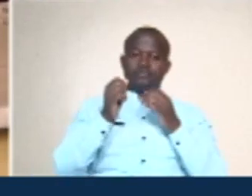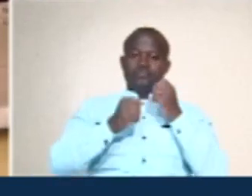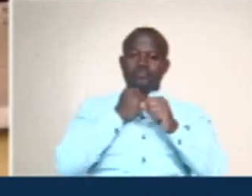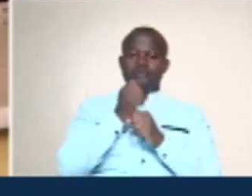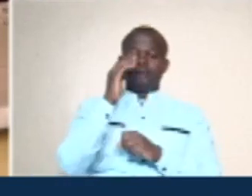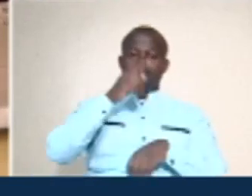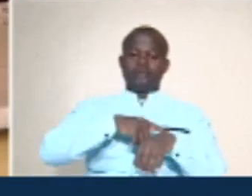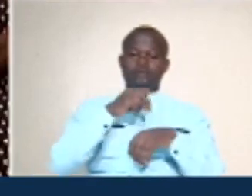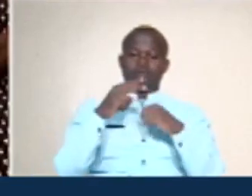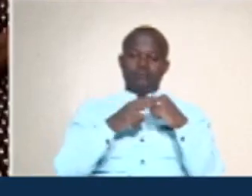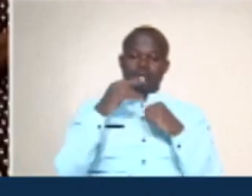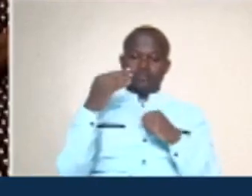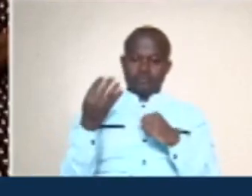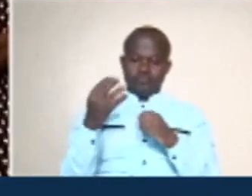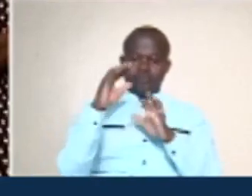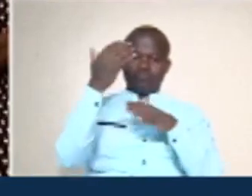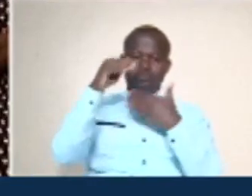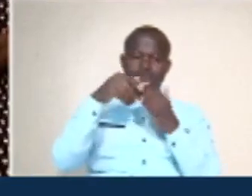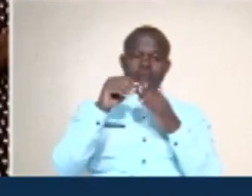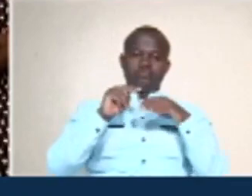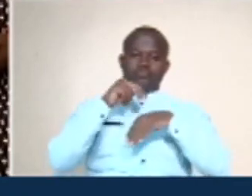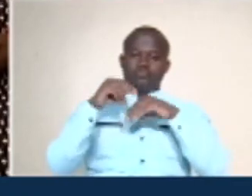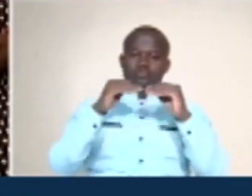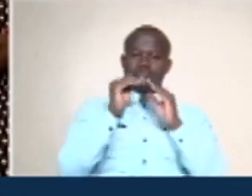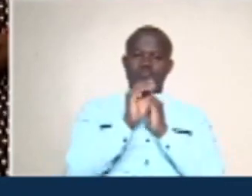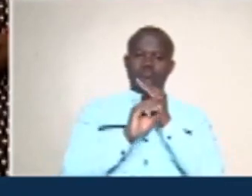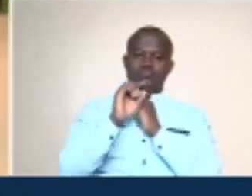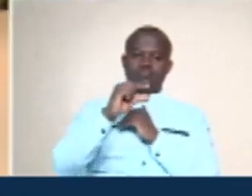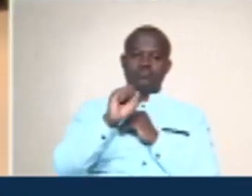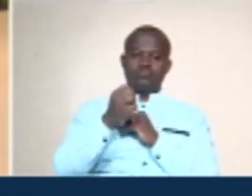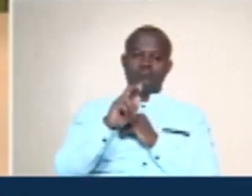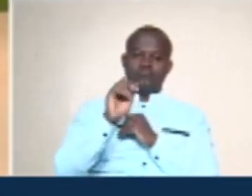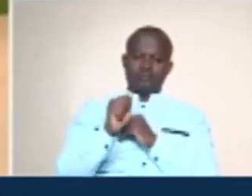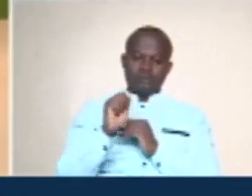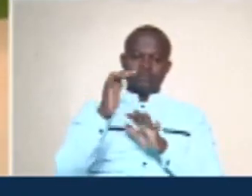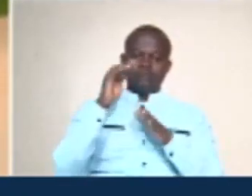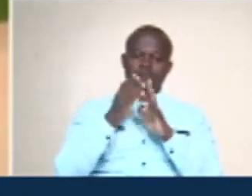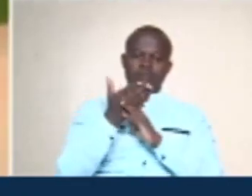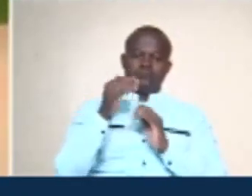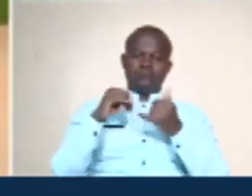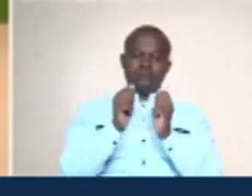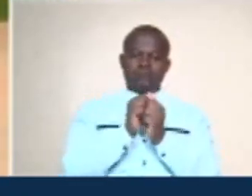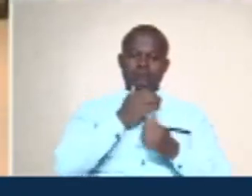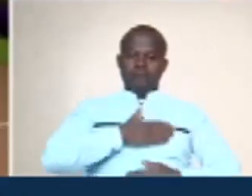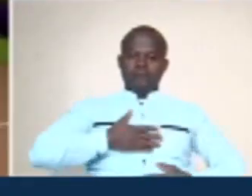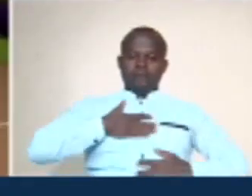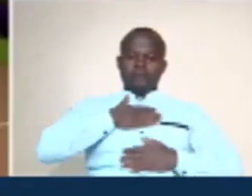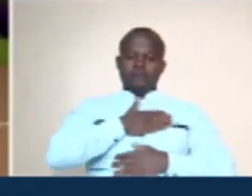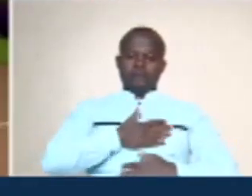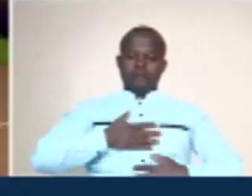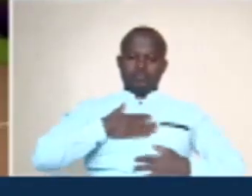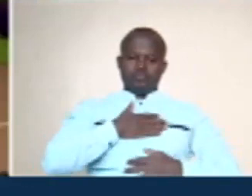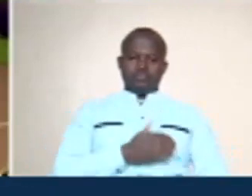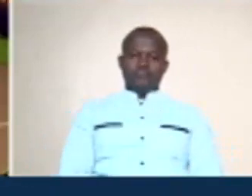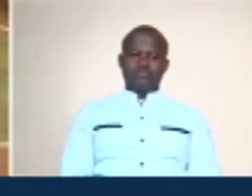nshuro 74, ukaba wizihirijwe ku rwego rw'igihugu mu karere ka Gisagara, wizihizwa binyuze mu mikino n'imyidagaduro. Jean